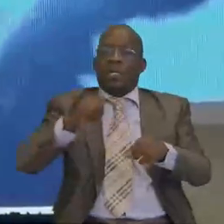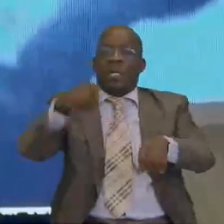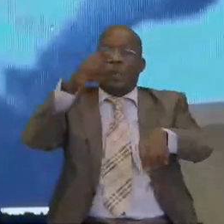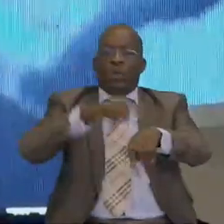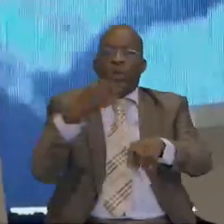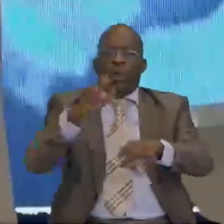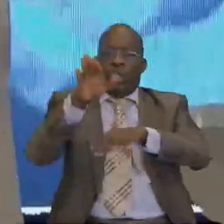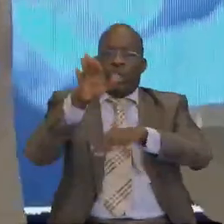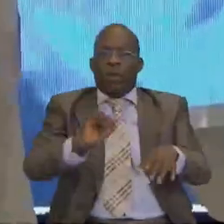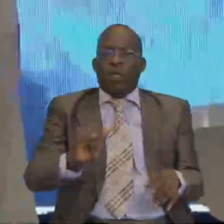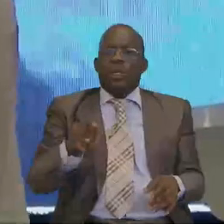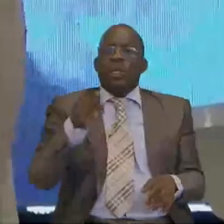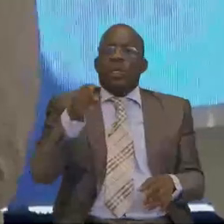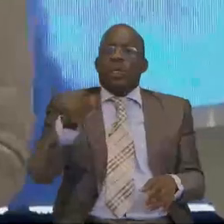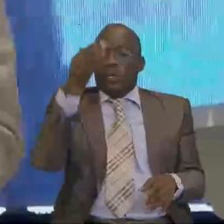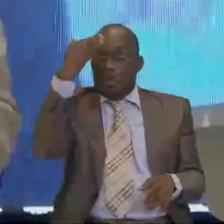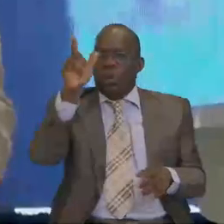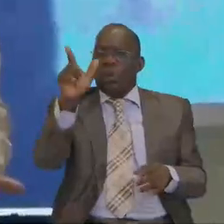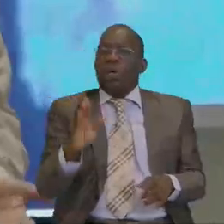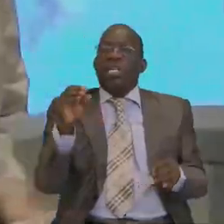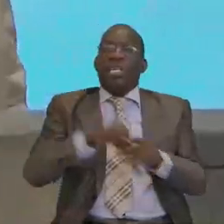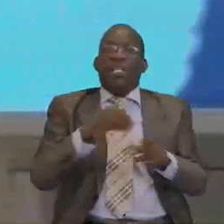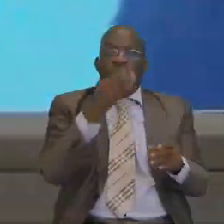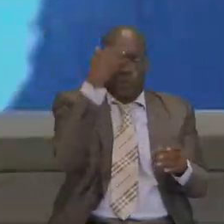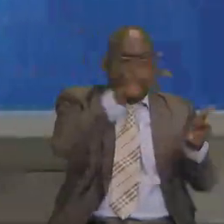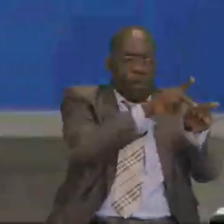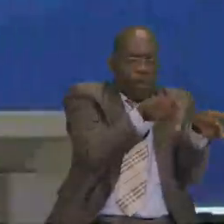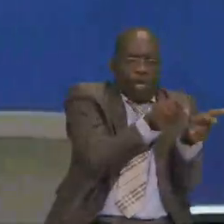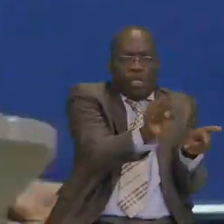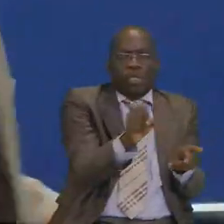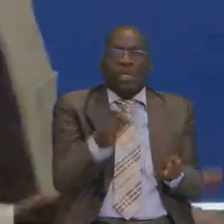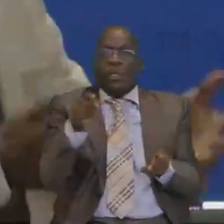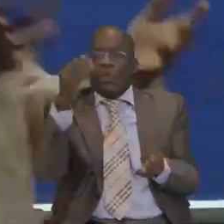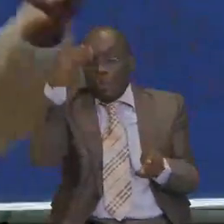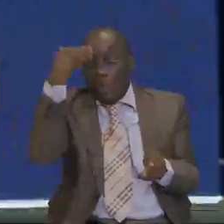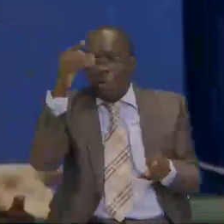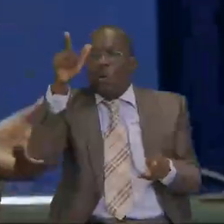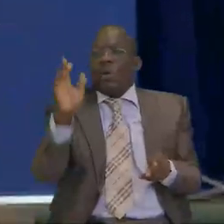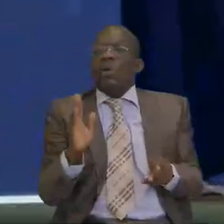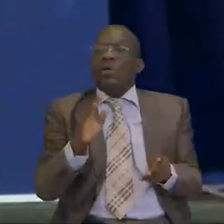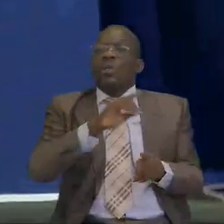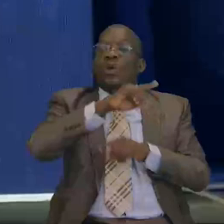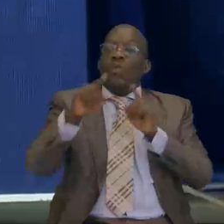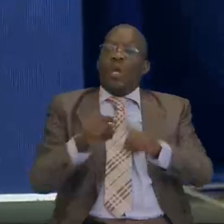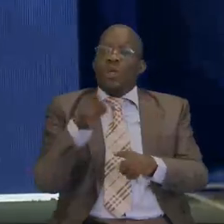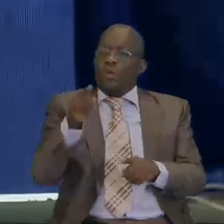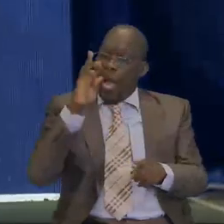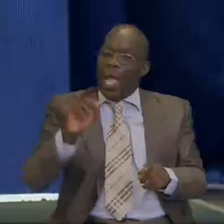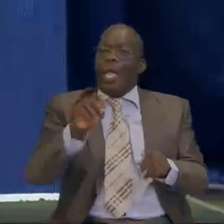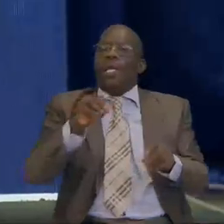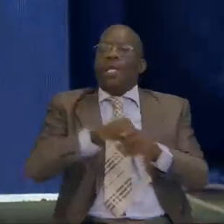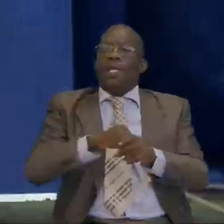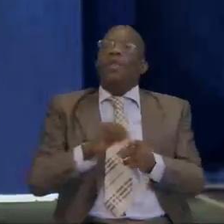connais Dieu quand tu es dans un territoire familier. Tu connais Dieu quand tu es dans un